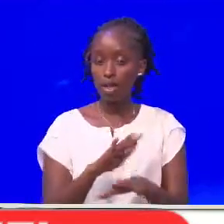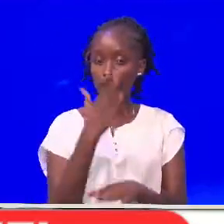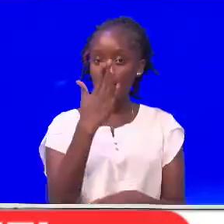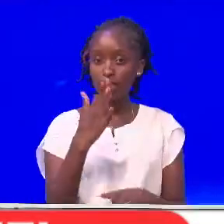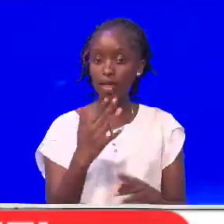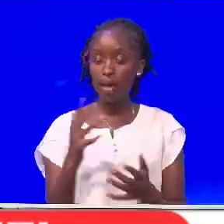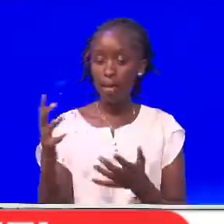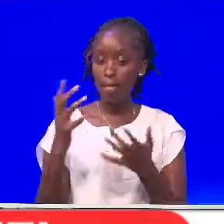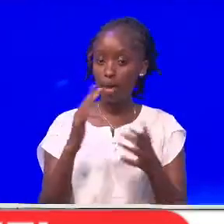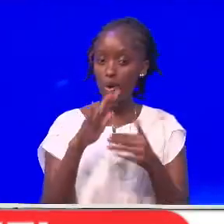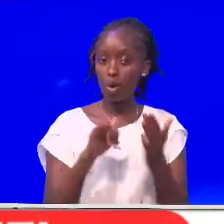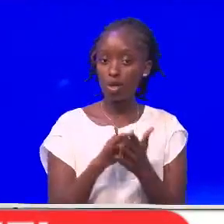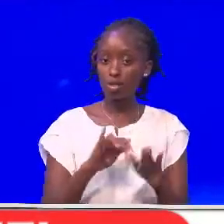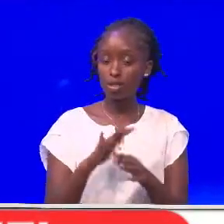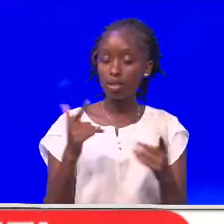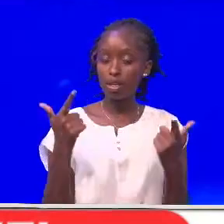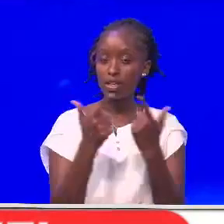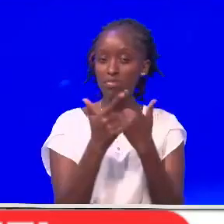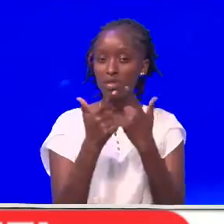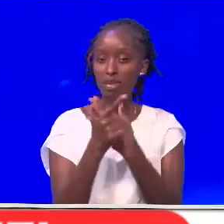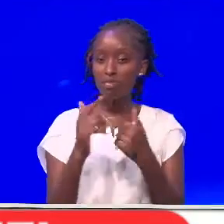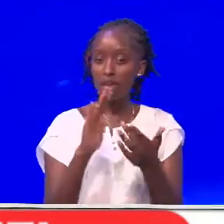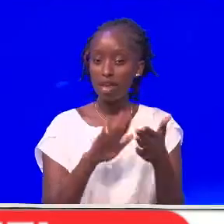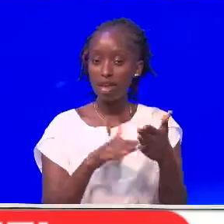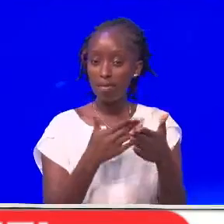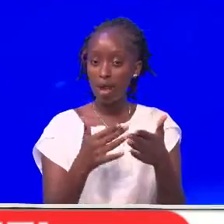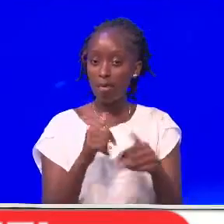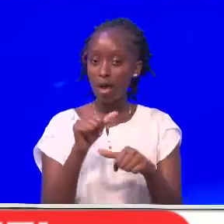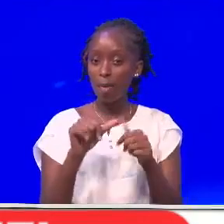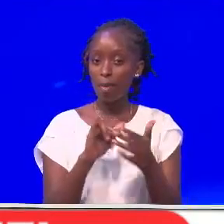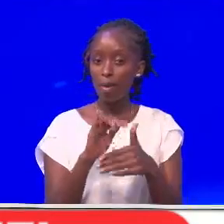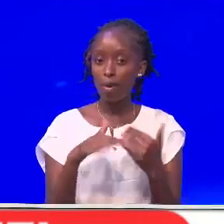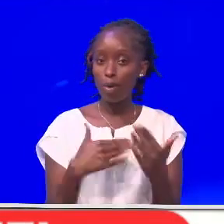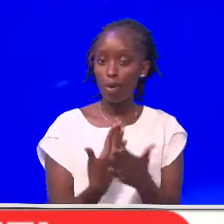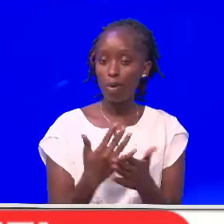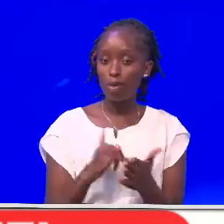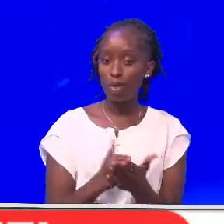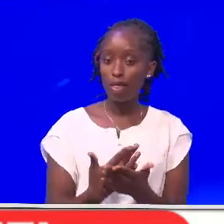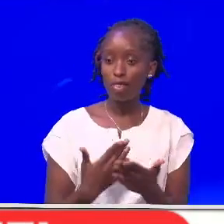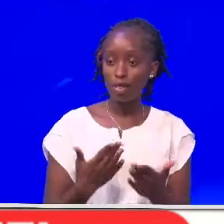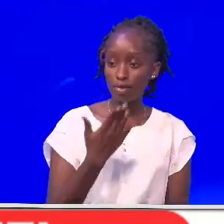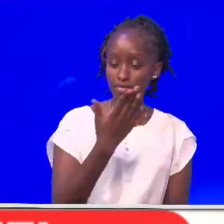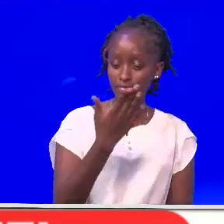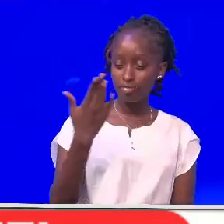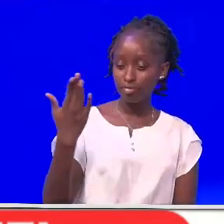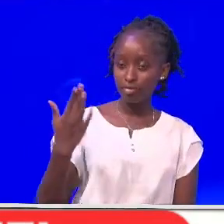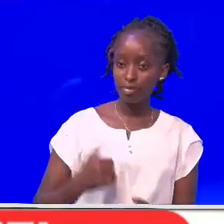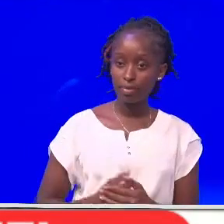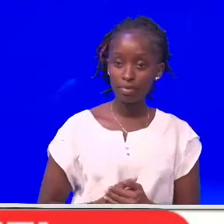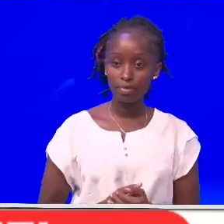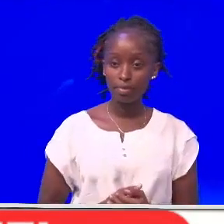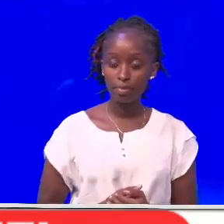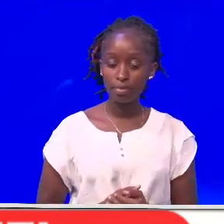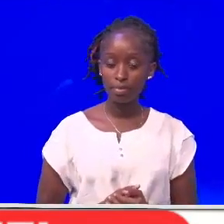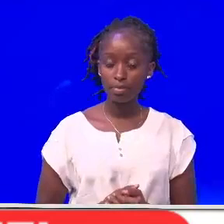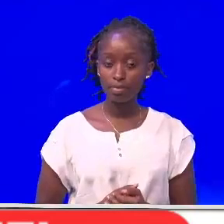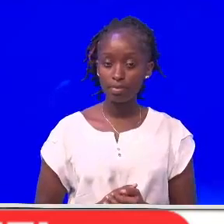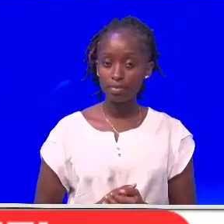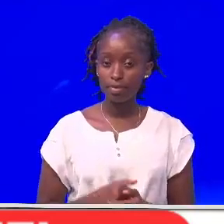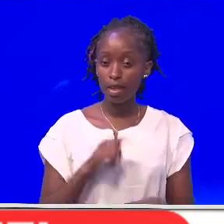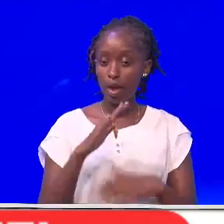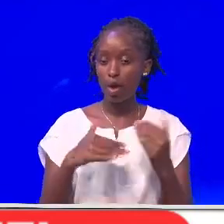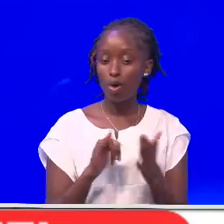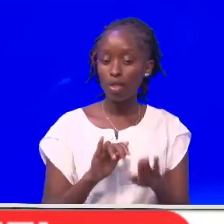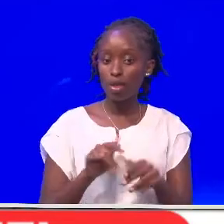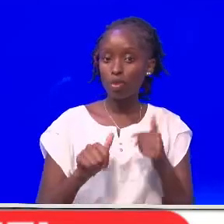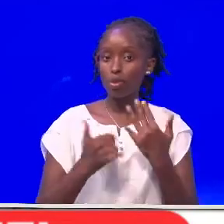kuhudumu kwenye idara mbalimbali eneo hili. Mambo ya mbio, naona amepewa rungu ya rungu ya kupiga watu. Hiyo rungu ni ya kujisikiliza watu